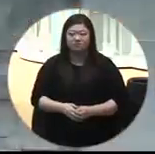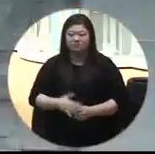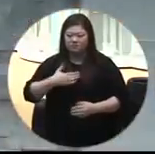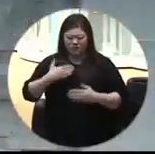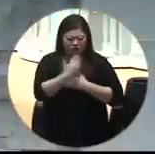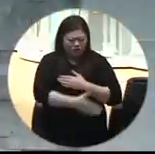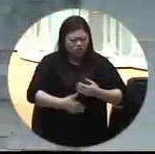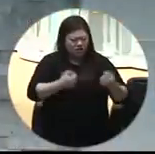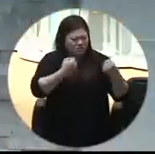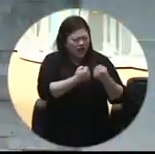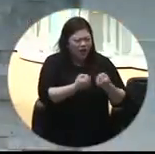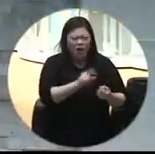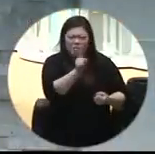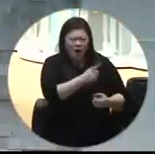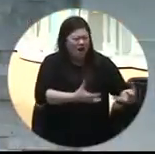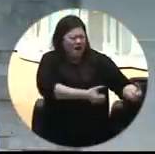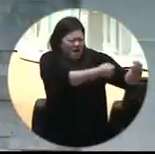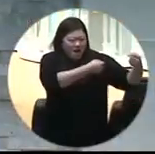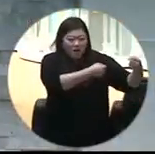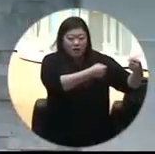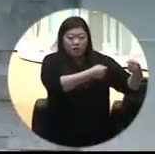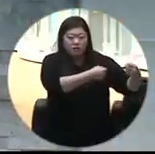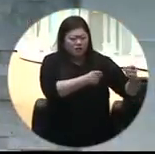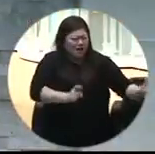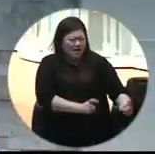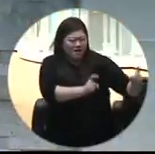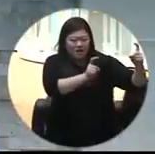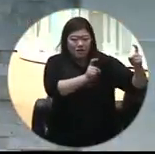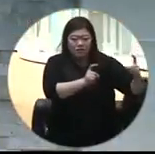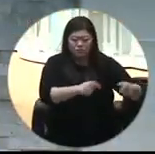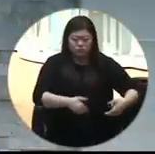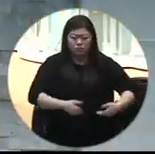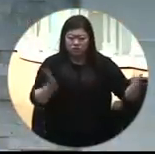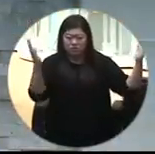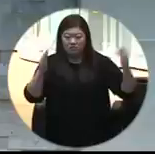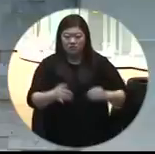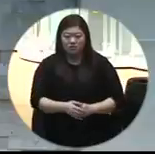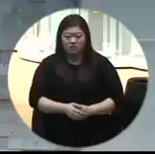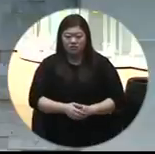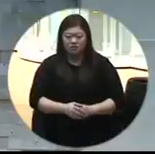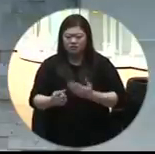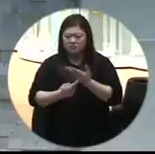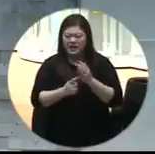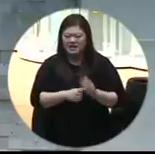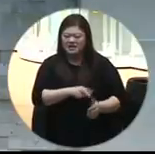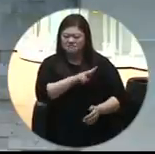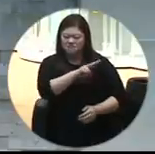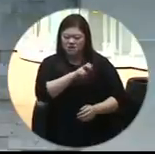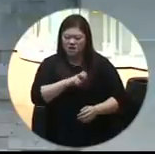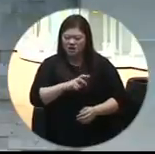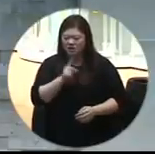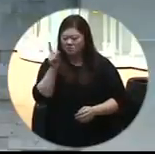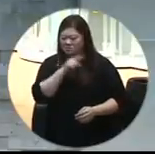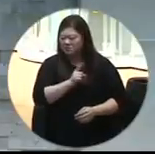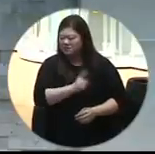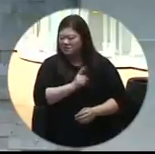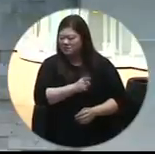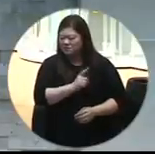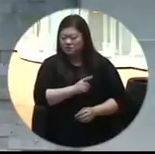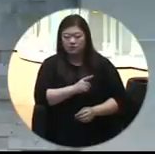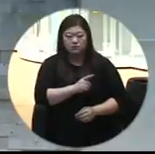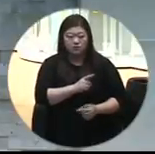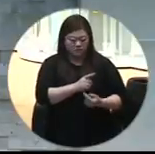싸움을 싸우고 있지 지금? 내가 왜 이렇게 마음이 육신적인 이런 미움 속에 갇혀버렸지? 빨리